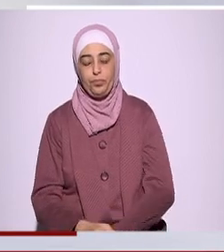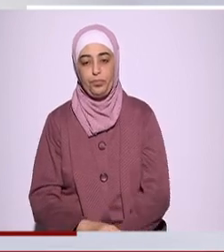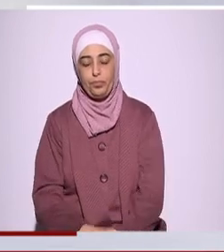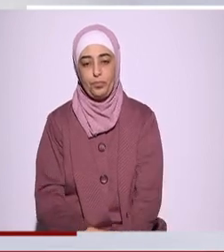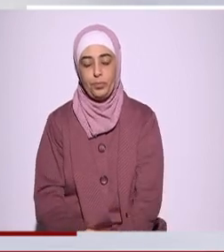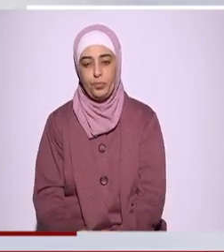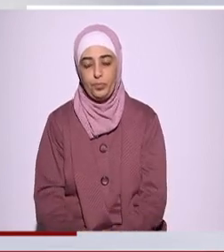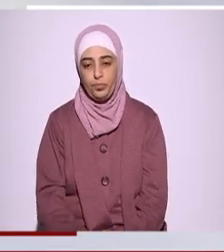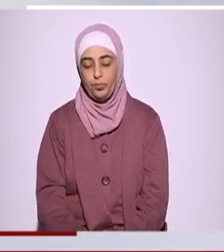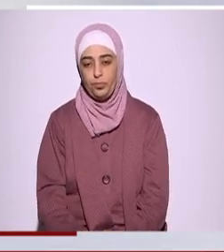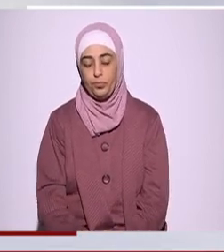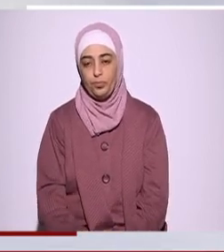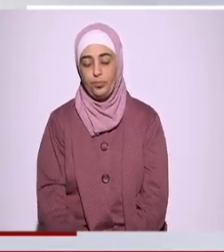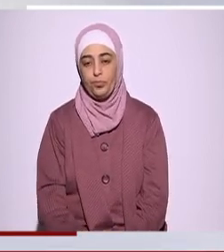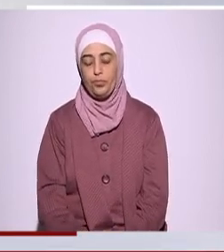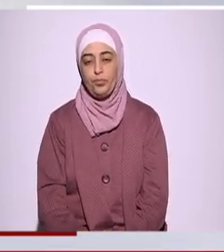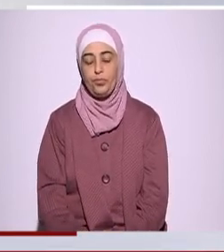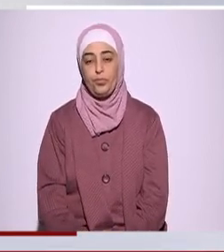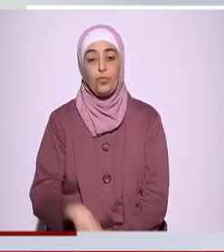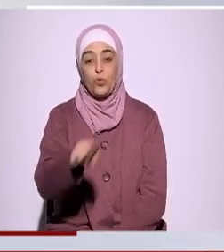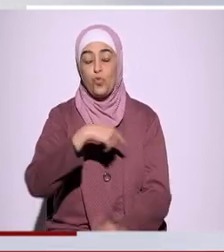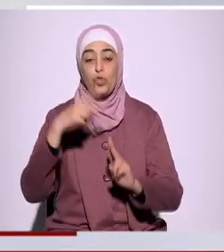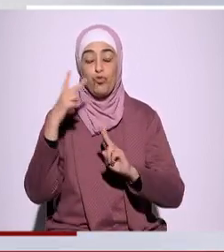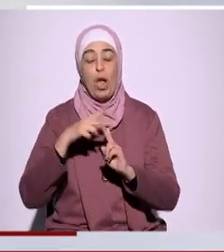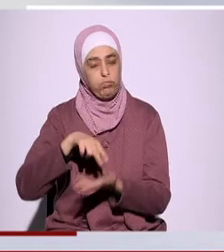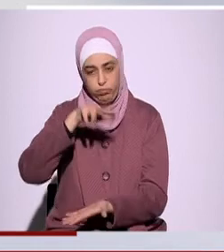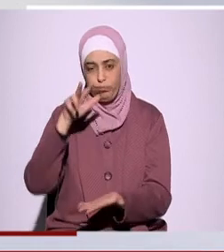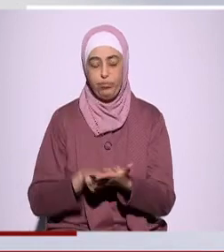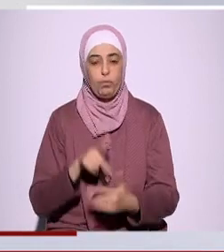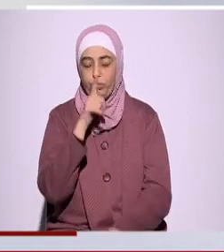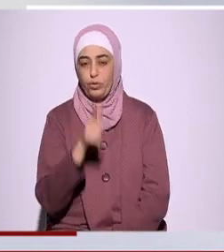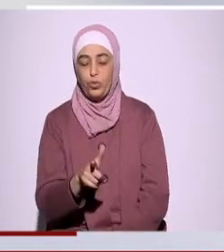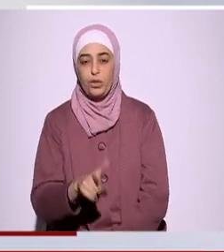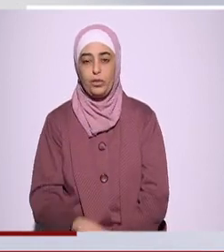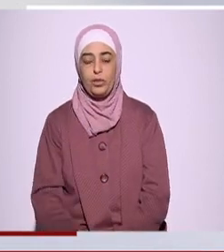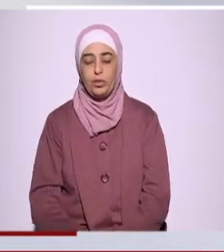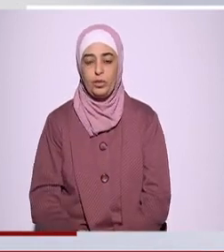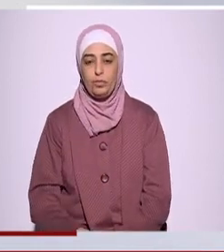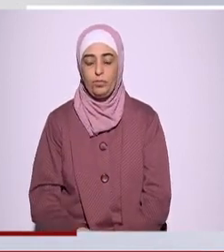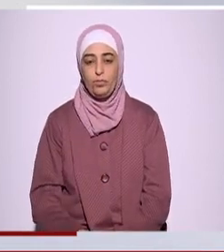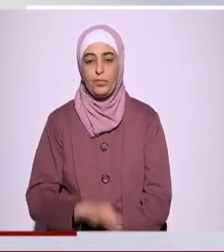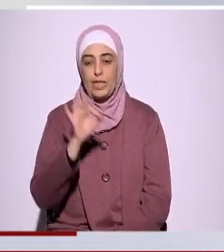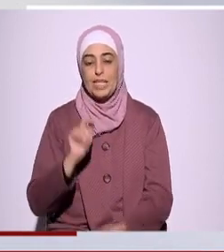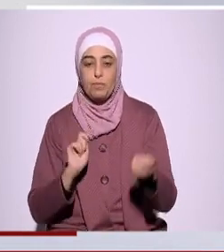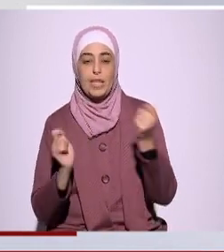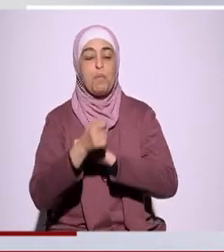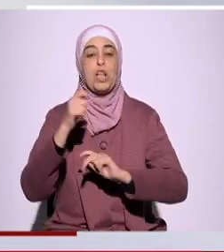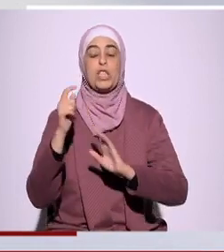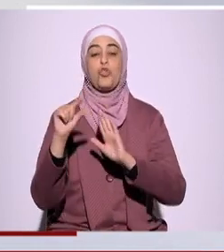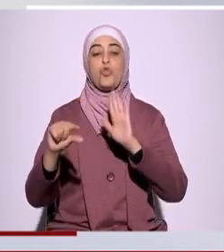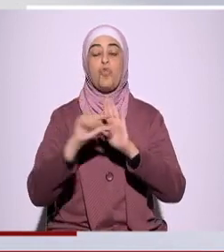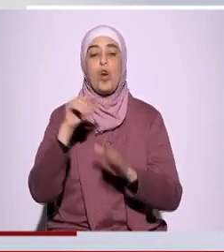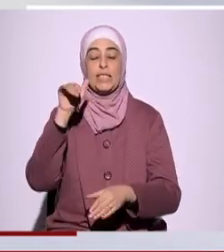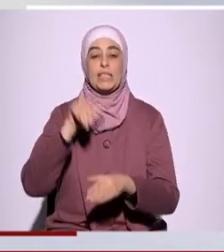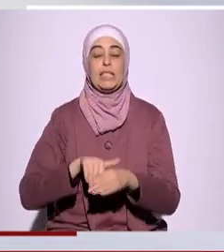الثلاثة ترويكا كلهم قد اجمعوا بانه لا بد من التحول الديمقراطي الكامل،